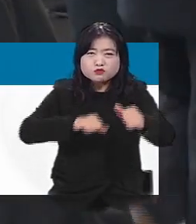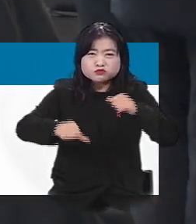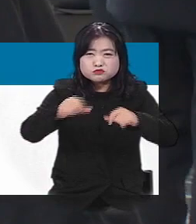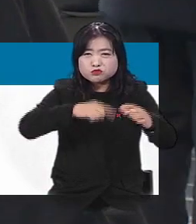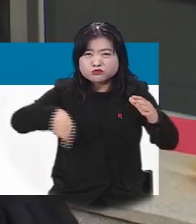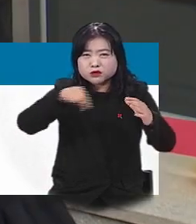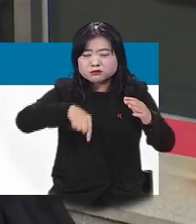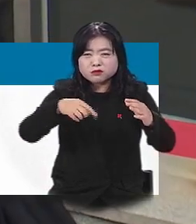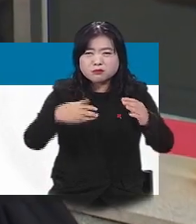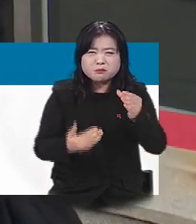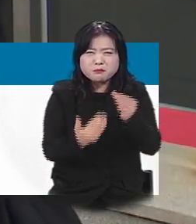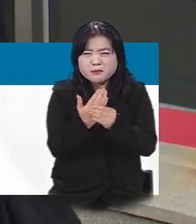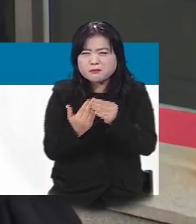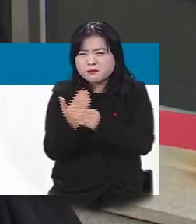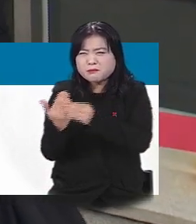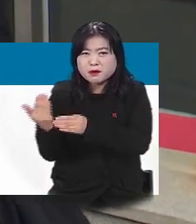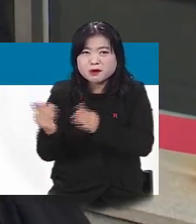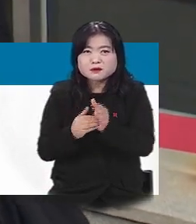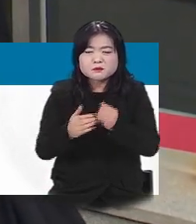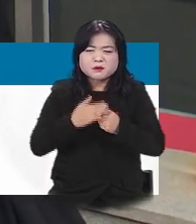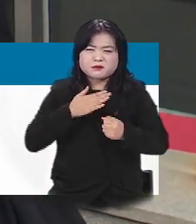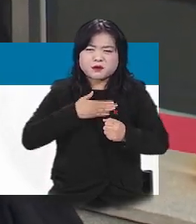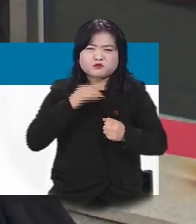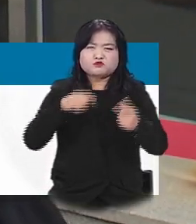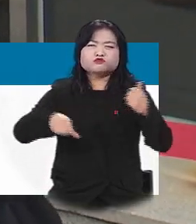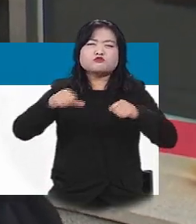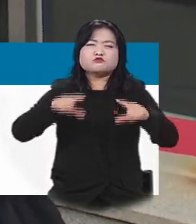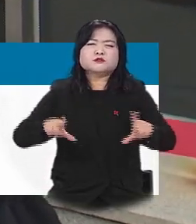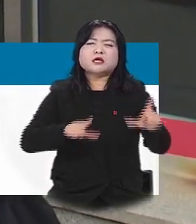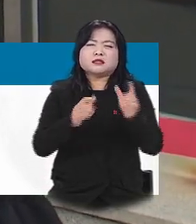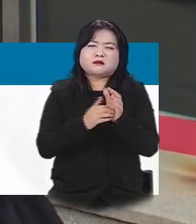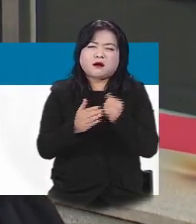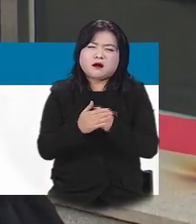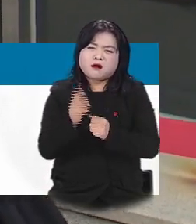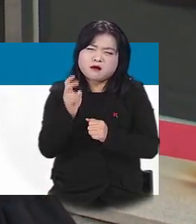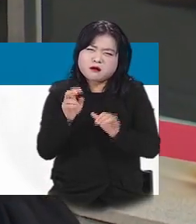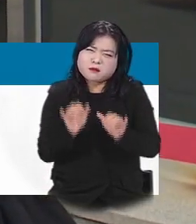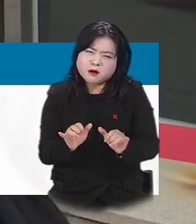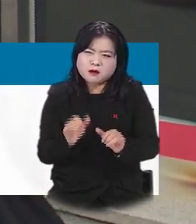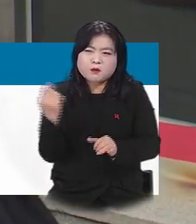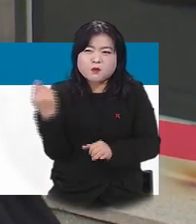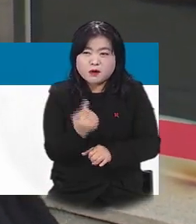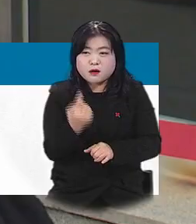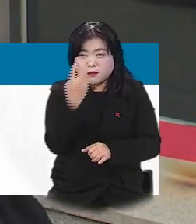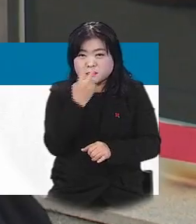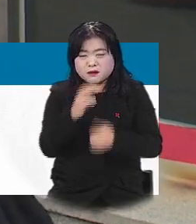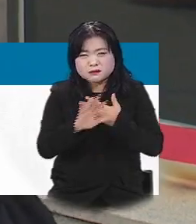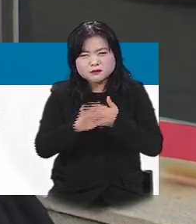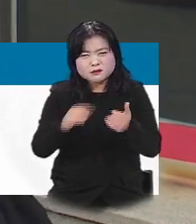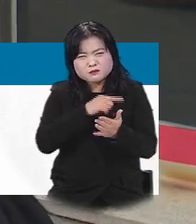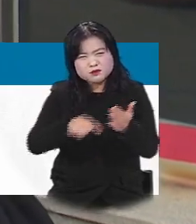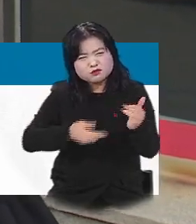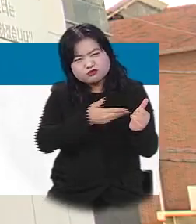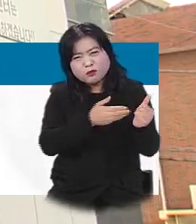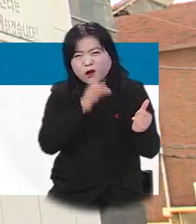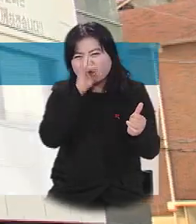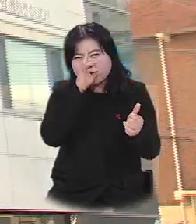많이 나오고 저도 수성구 사는 사람이니까 혹시나 하는 마음에 또 다른 분에게 피해가 가면 안